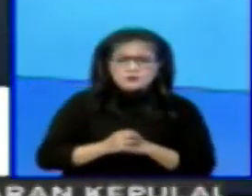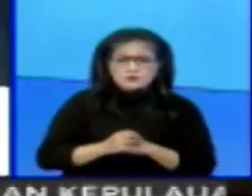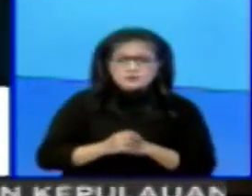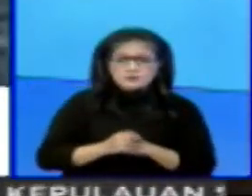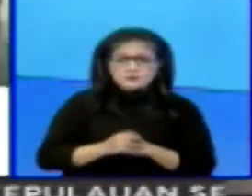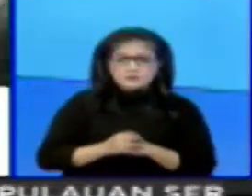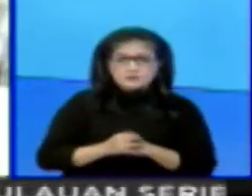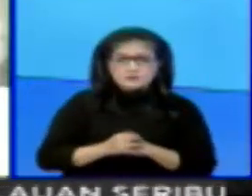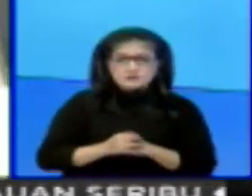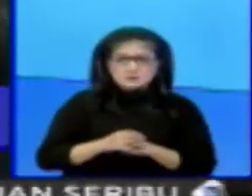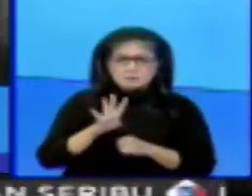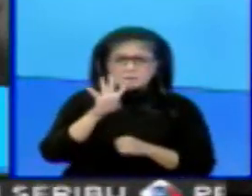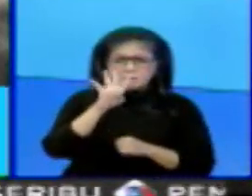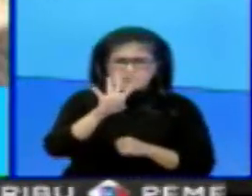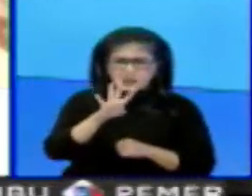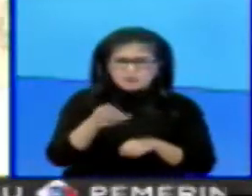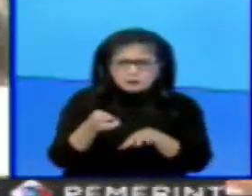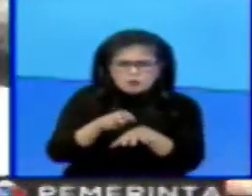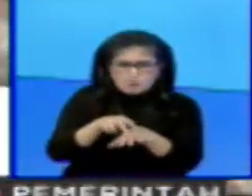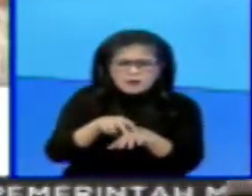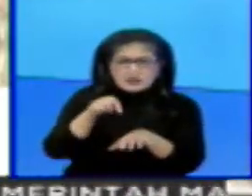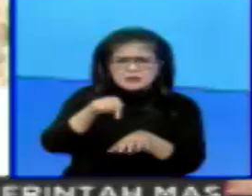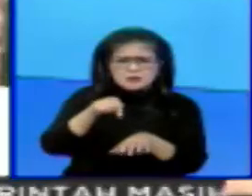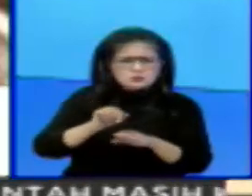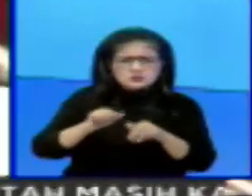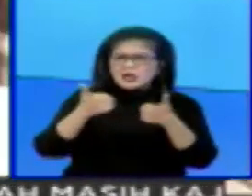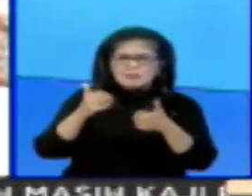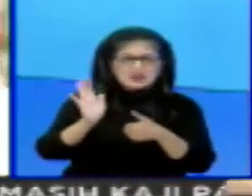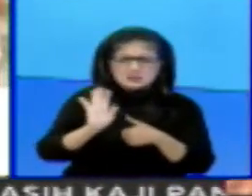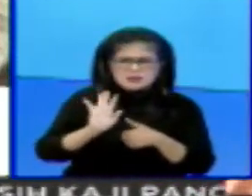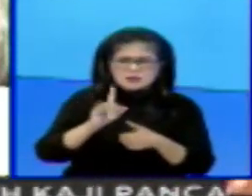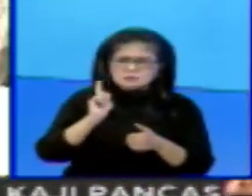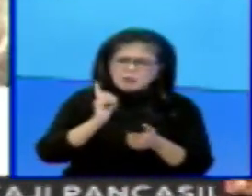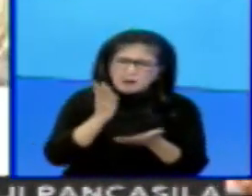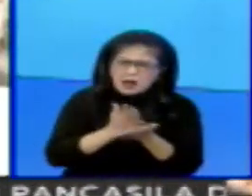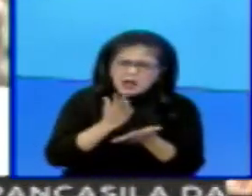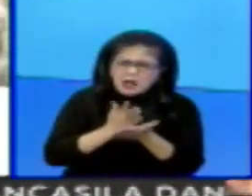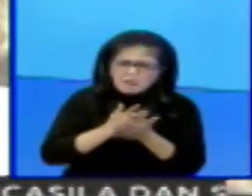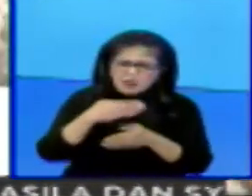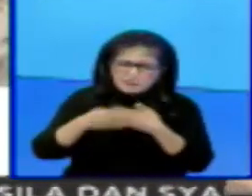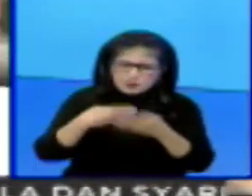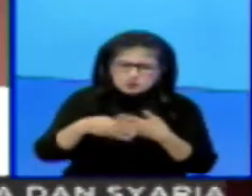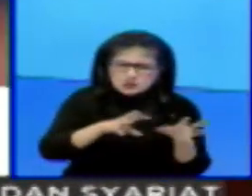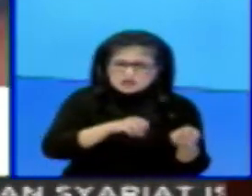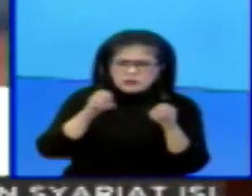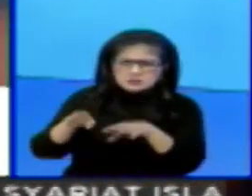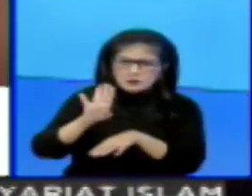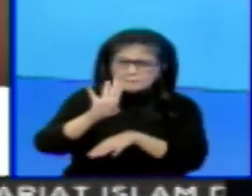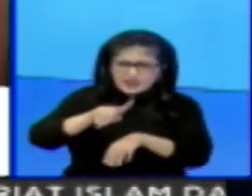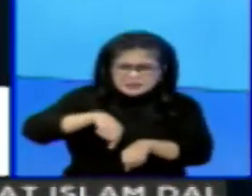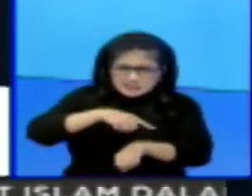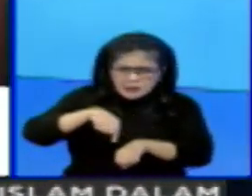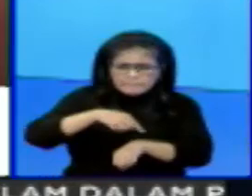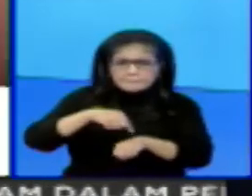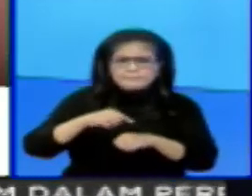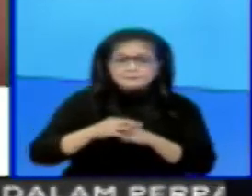Namun naas, 4 penumpang minibus tak bisa diselamatkan karena lamanya proses evakuasi yang berlangsung hingga 4 jam. Sementara seorang